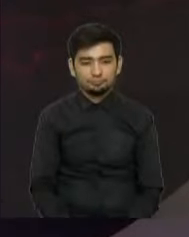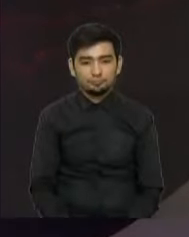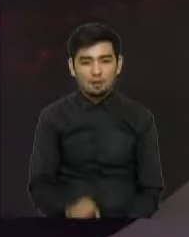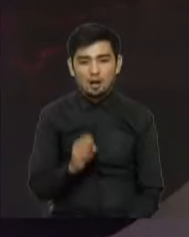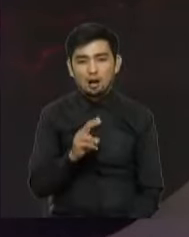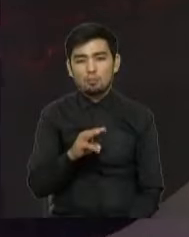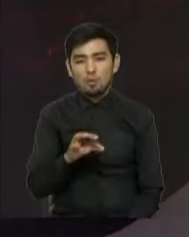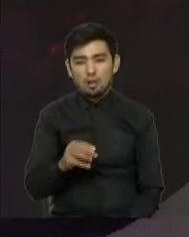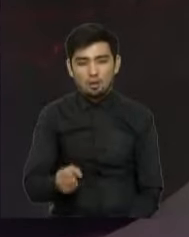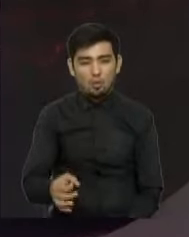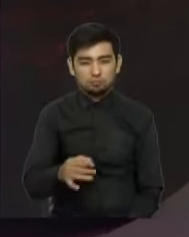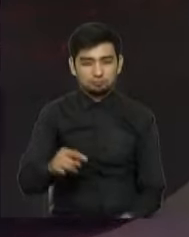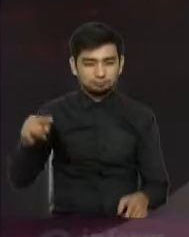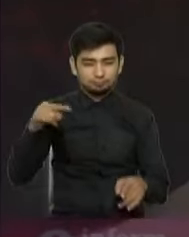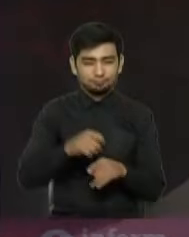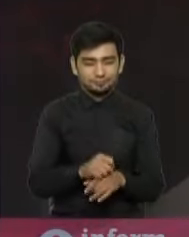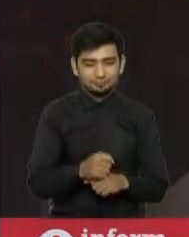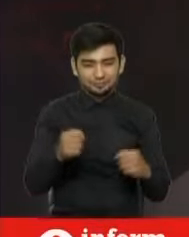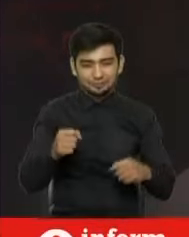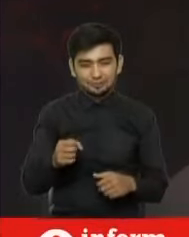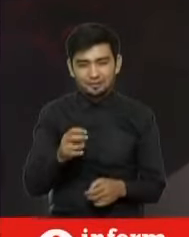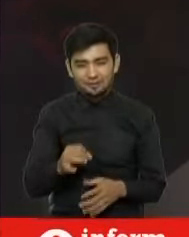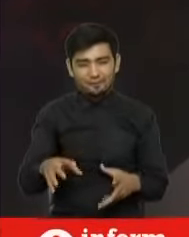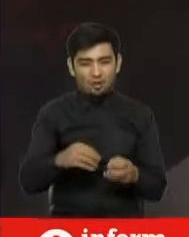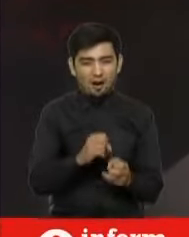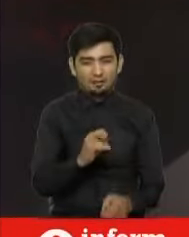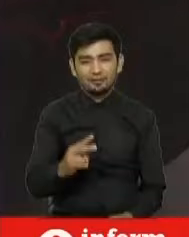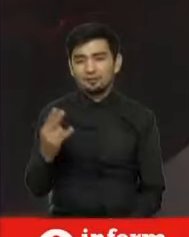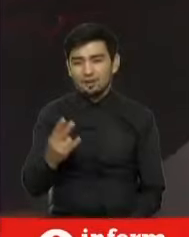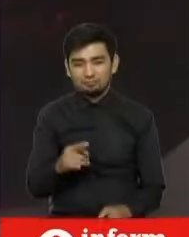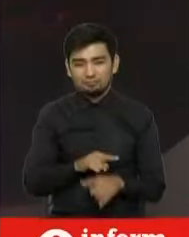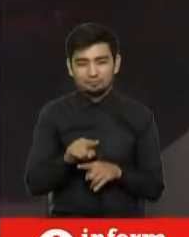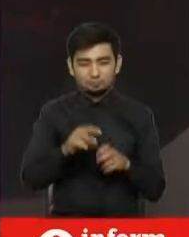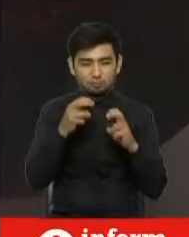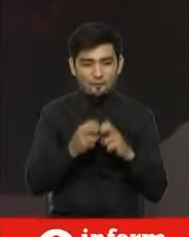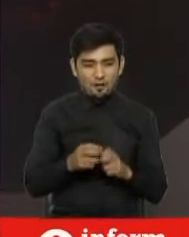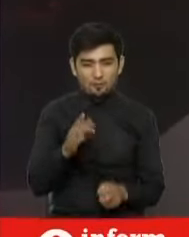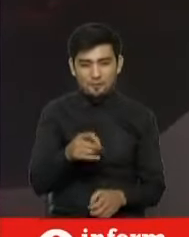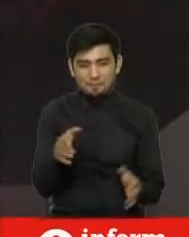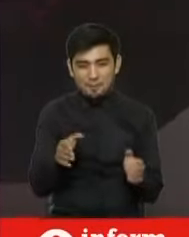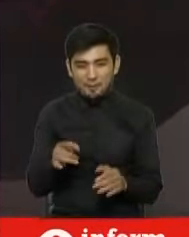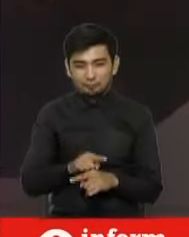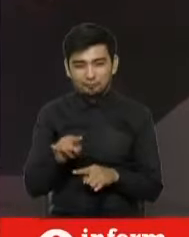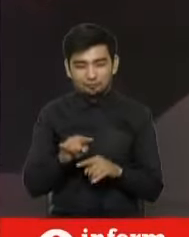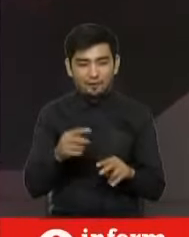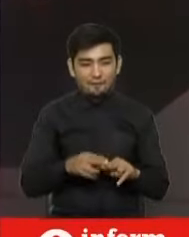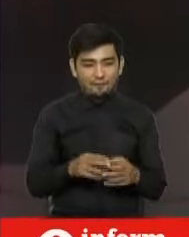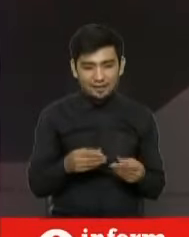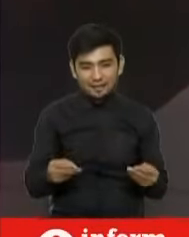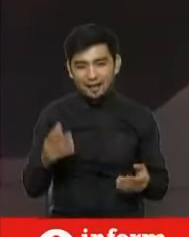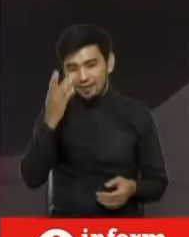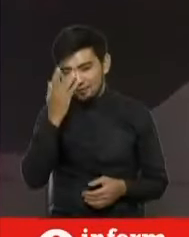Ақмыл облысындағы әуе апатынан кейін Ан-2 ұшақтары түгел тексерілетін болды. Себебі осы типтегі шағын әуе көліктері көктем жаз